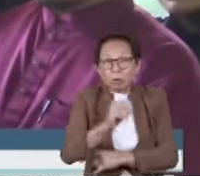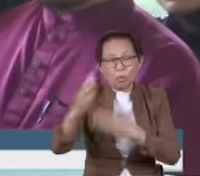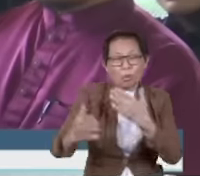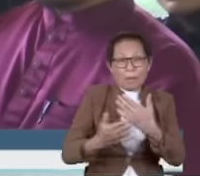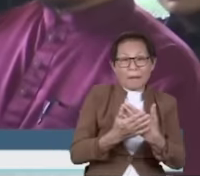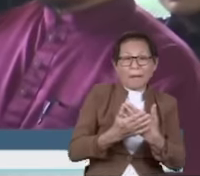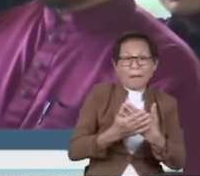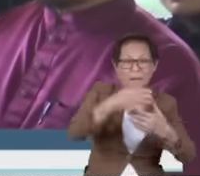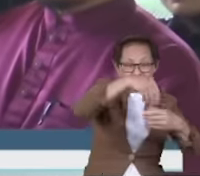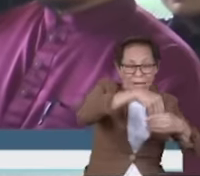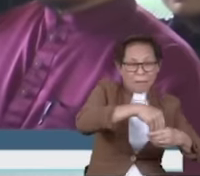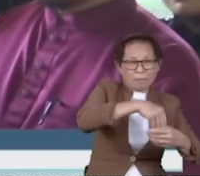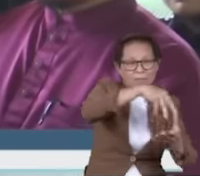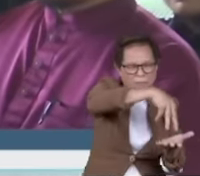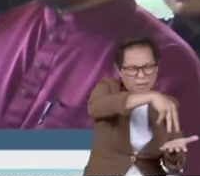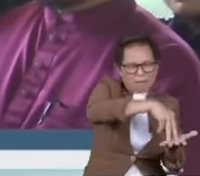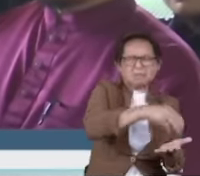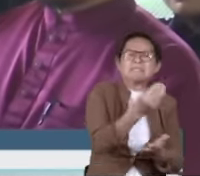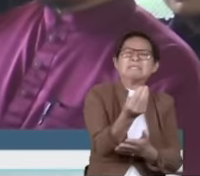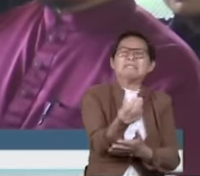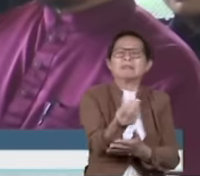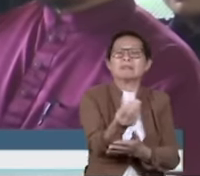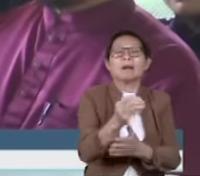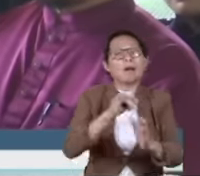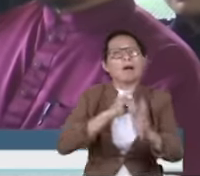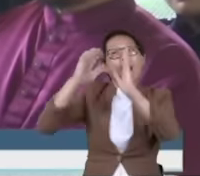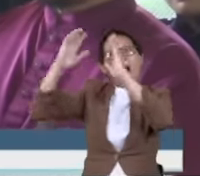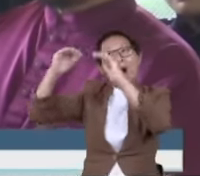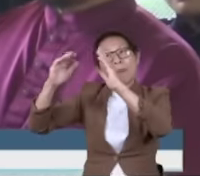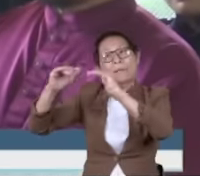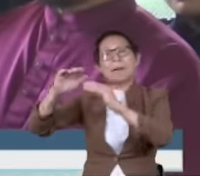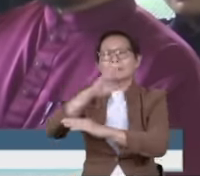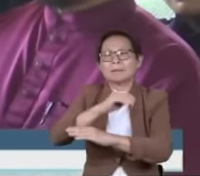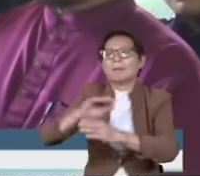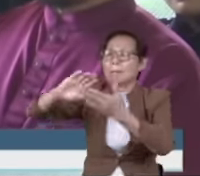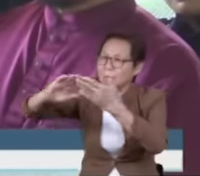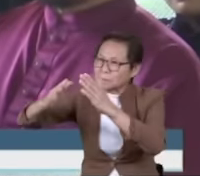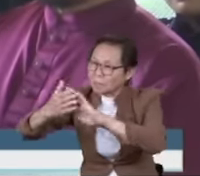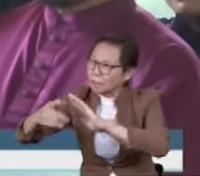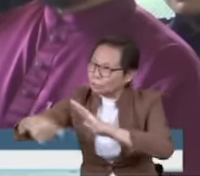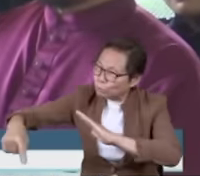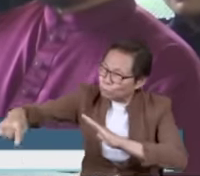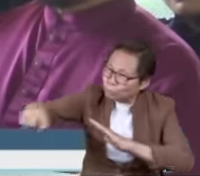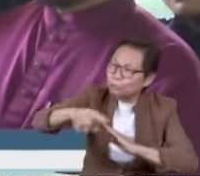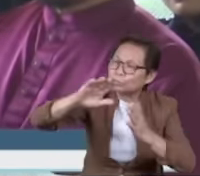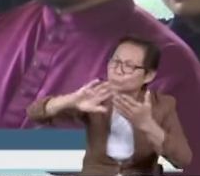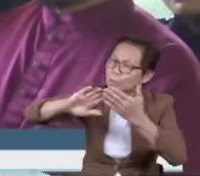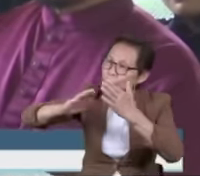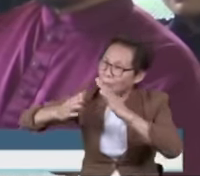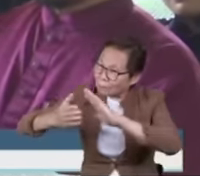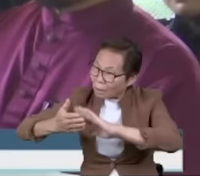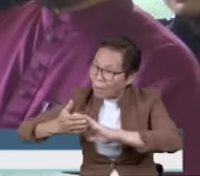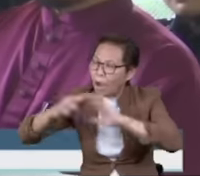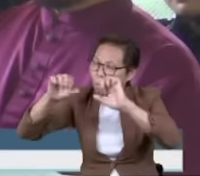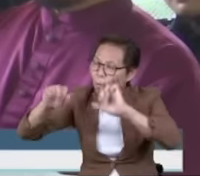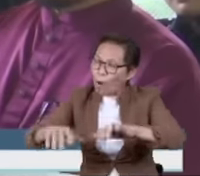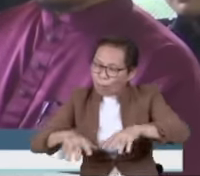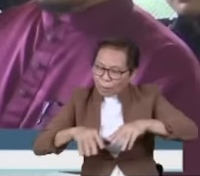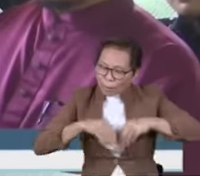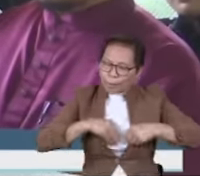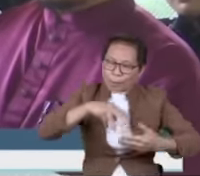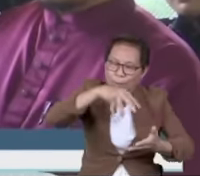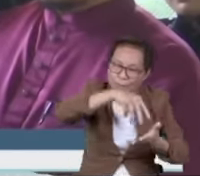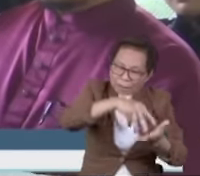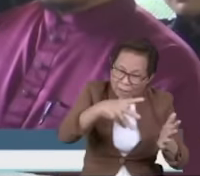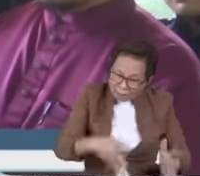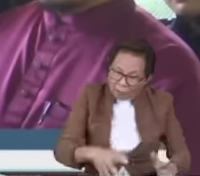kembali semula itu sangat rendah Jadi sebab itu harapan saya pada masyarakat supaya masyarakat boleh menerima mereka